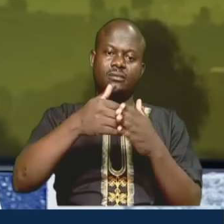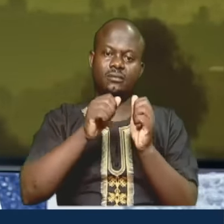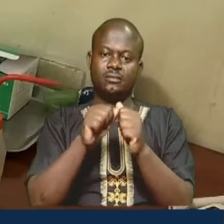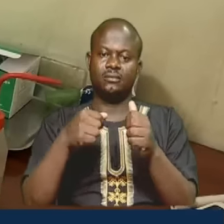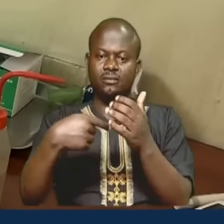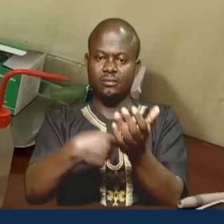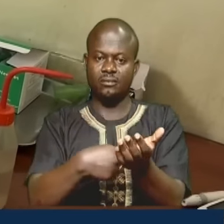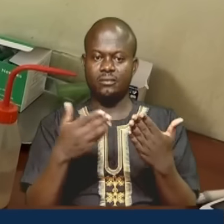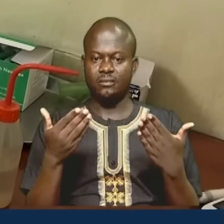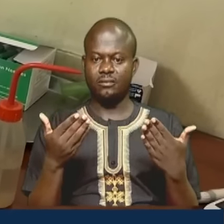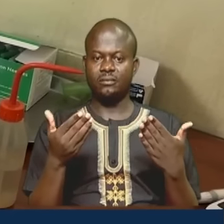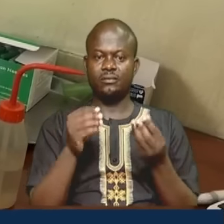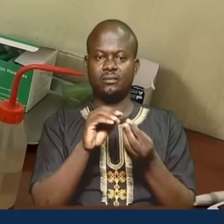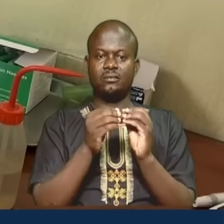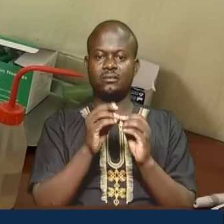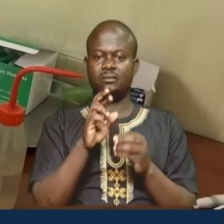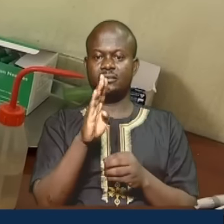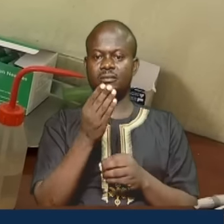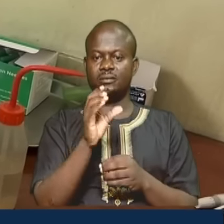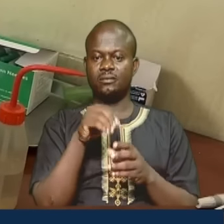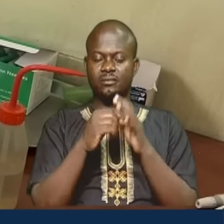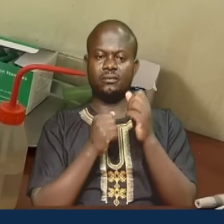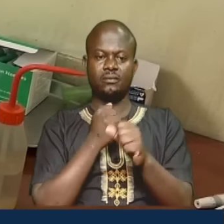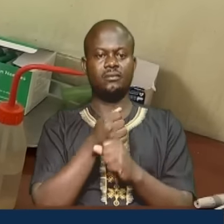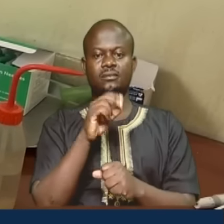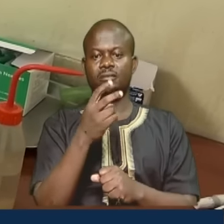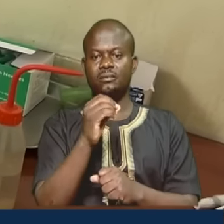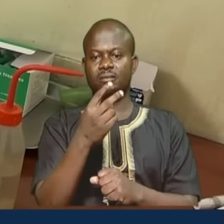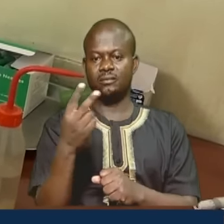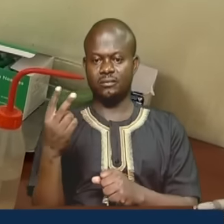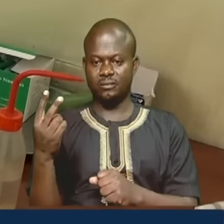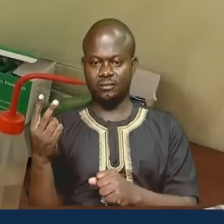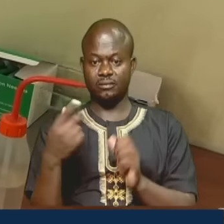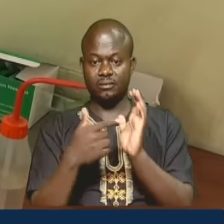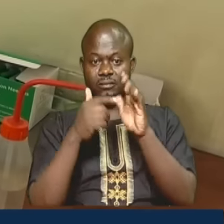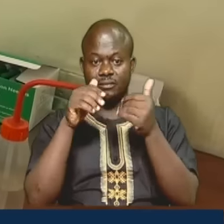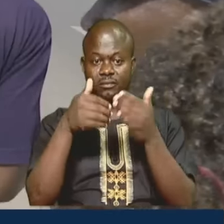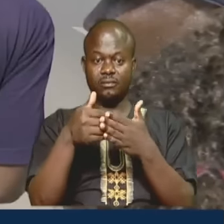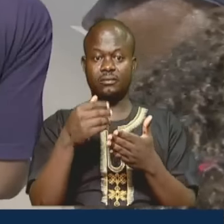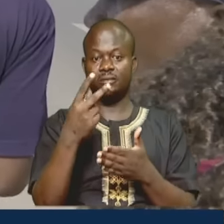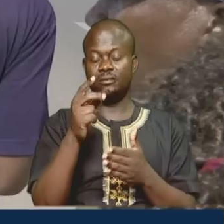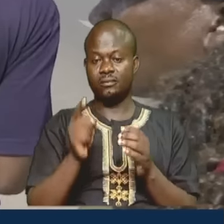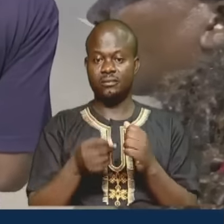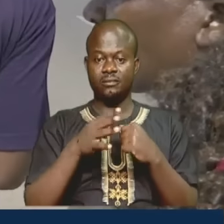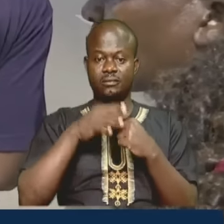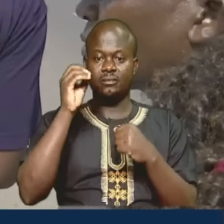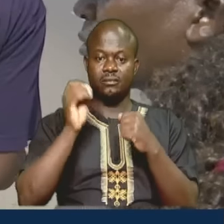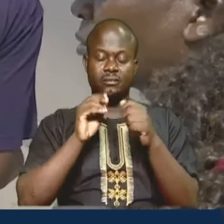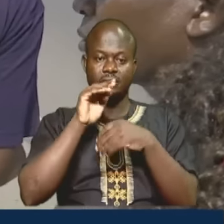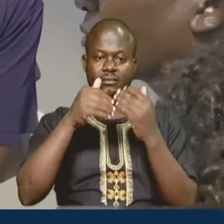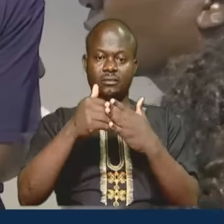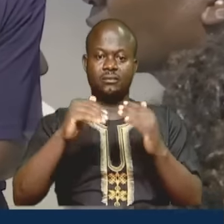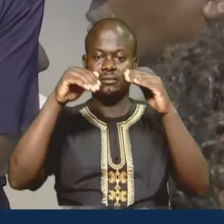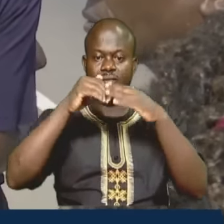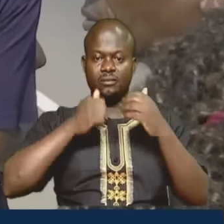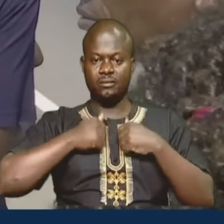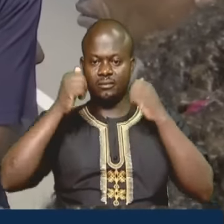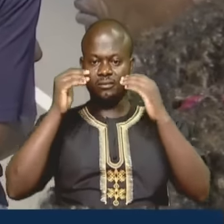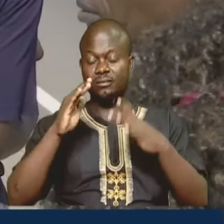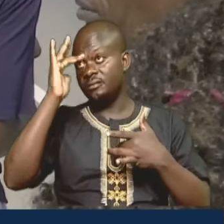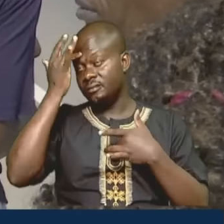kuhavurirwa imibare ya RBC yo mu mwaka w'2022 igaragaza ko 2.9% by'abantu bakuru mu Rwanda